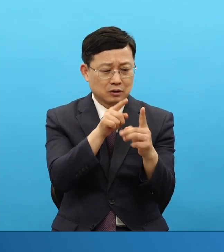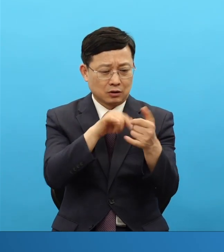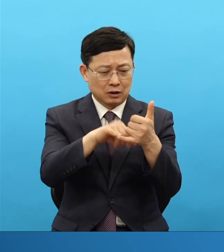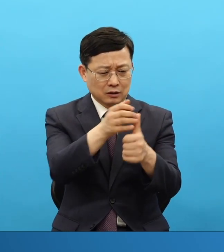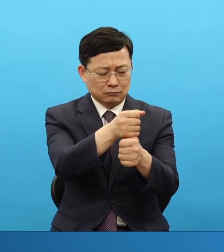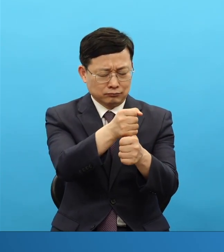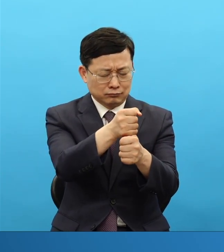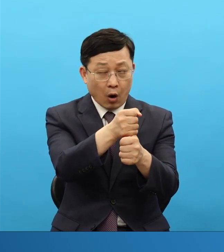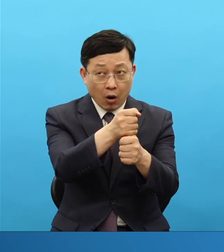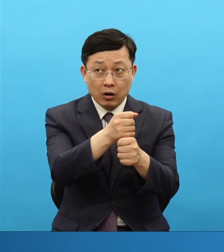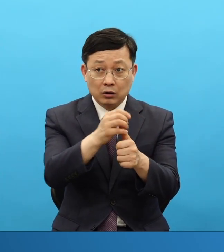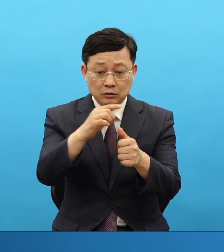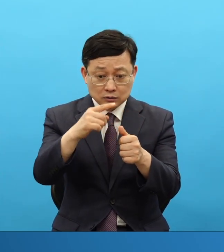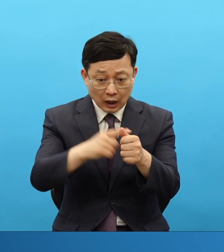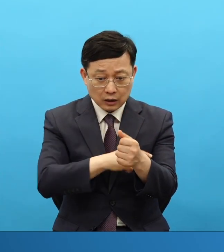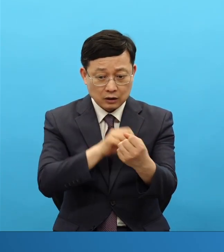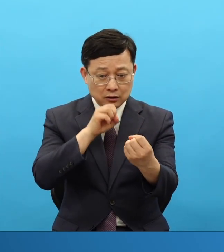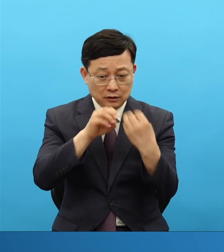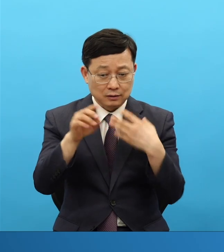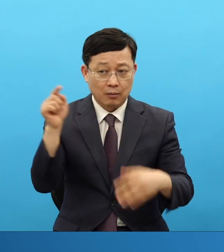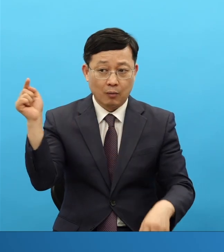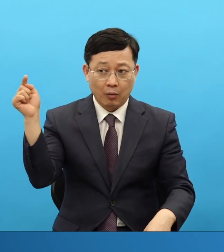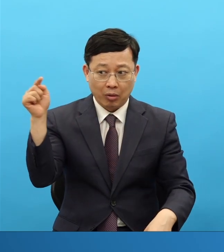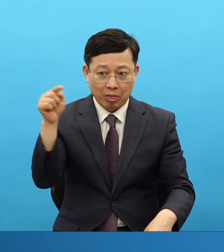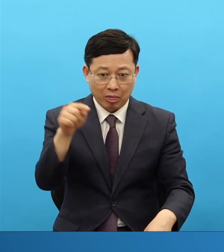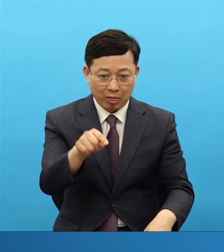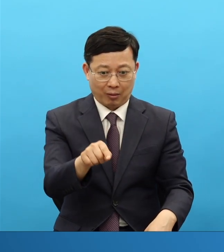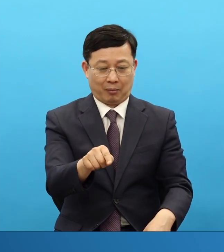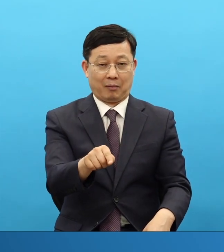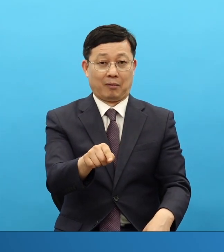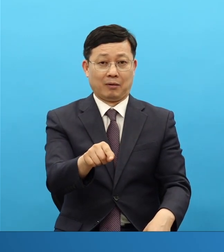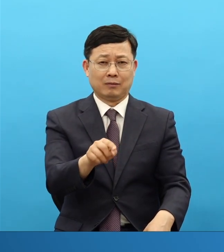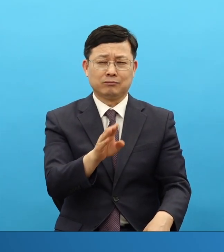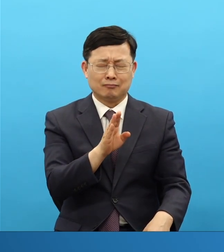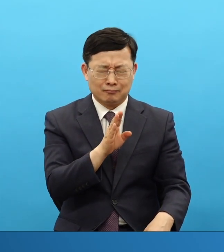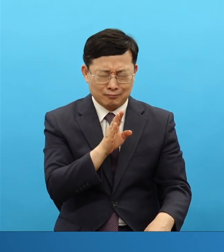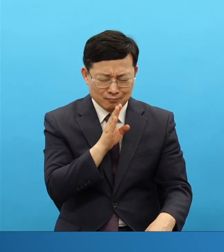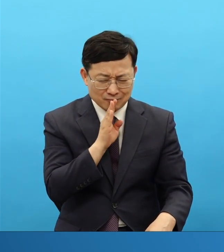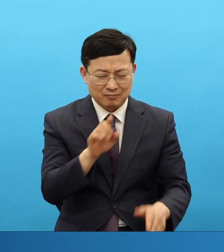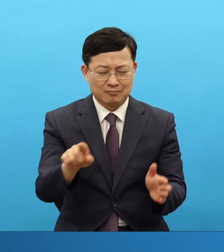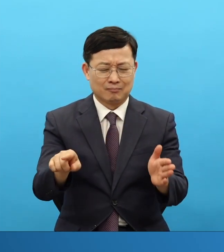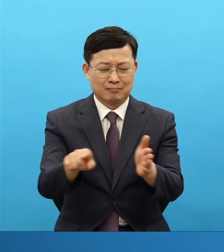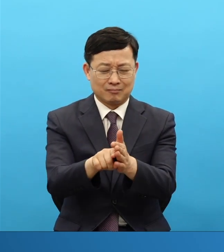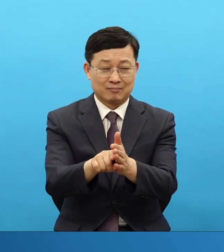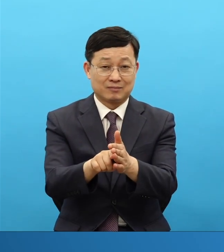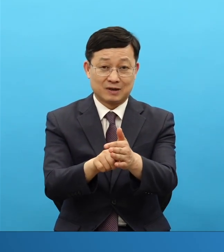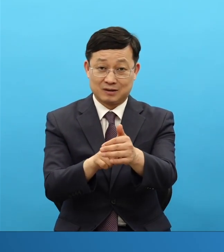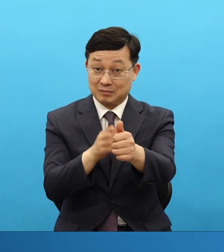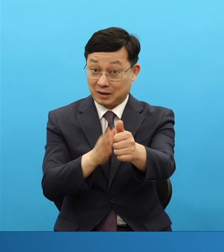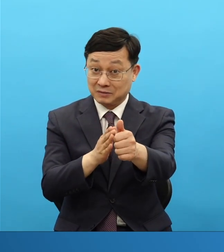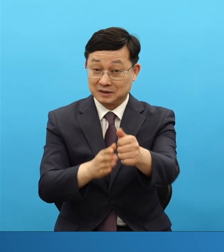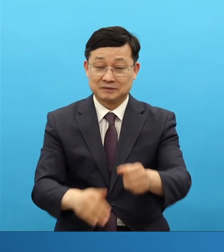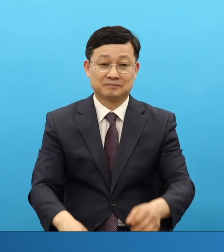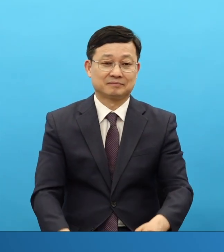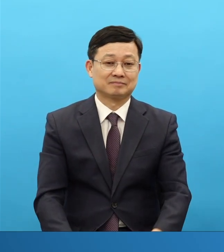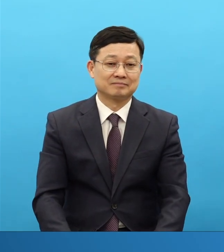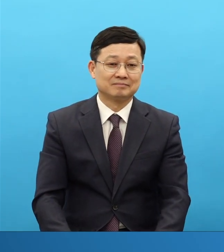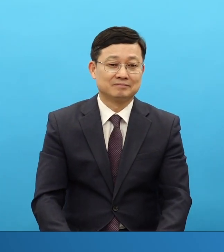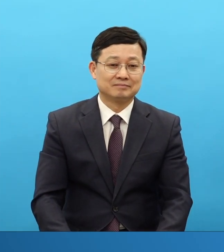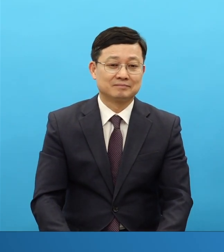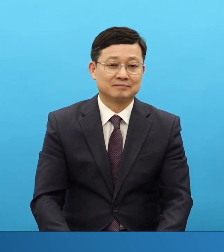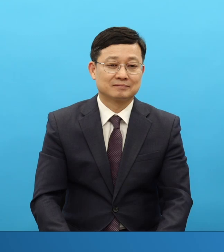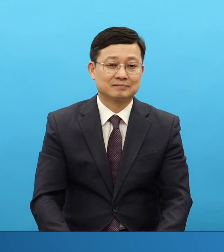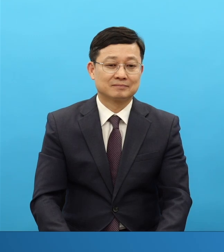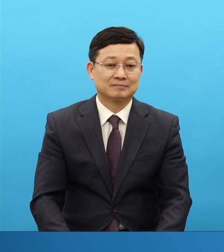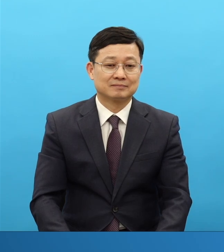that you grab hold of the covenant, this answer is coming. 정말 믿으셔야 됩니다. Really believe that. 어떻게 해요? How?